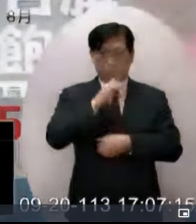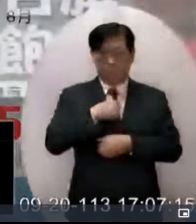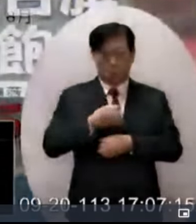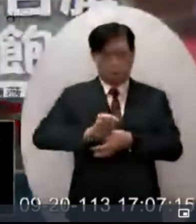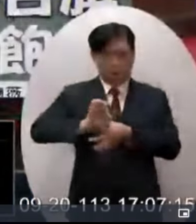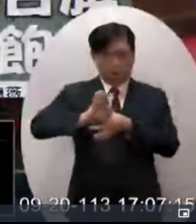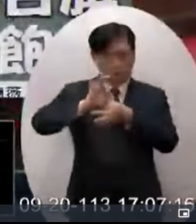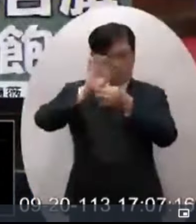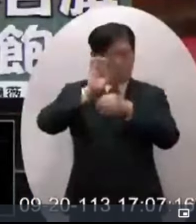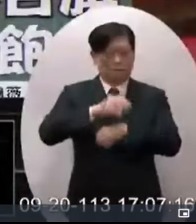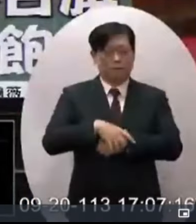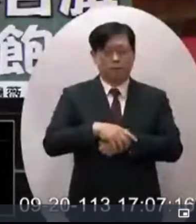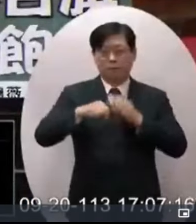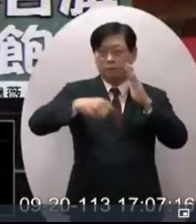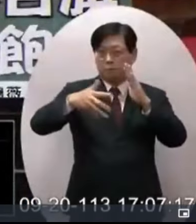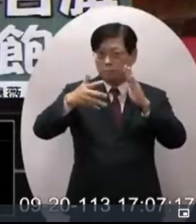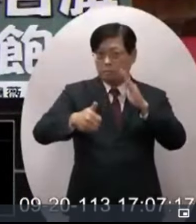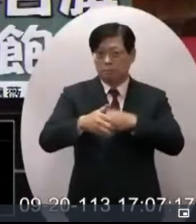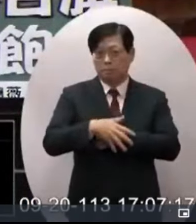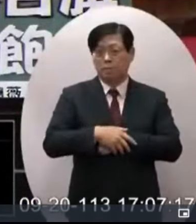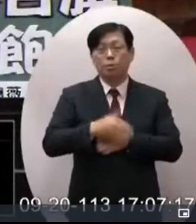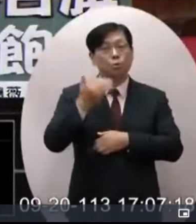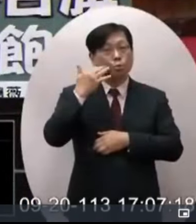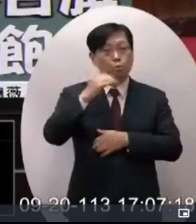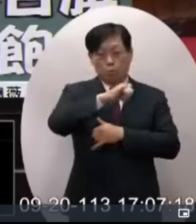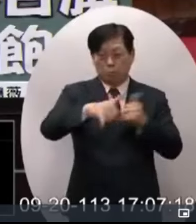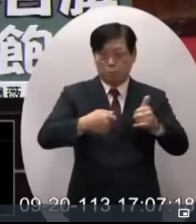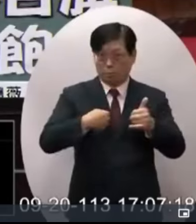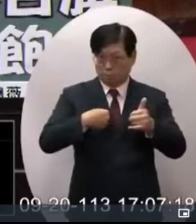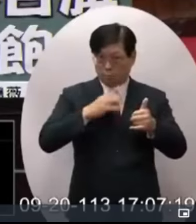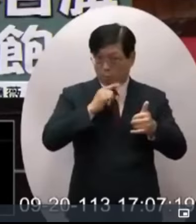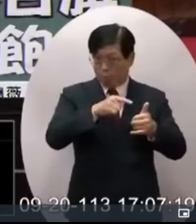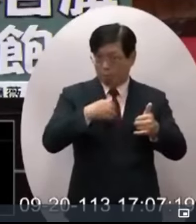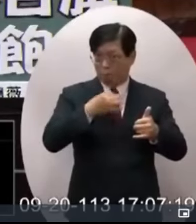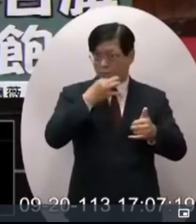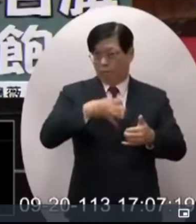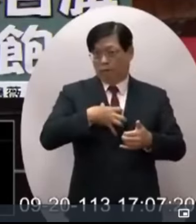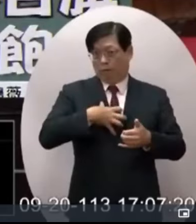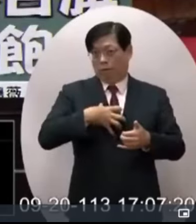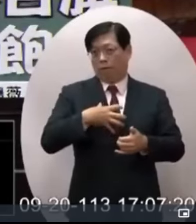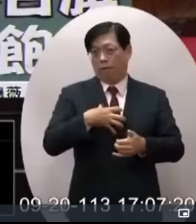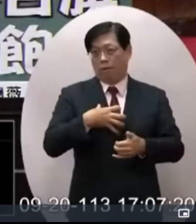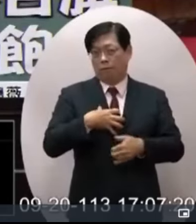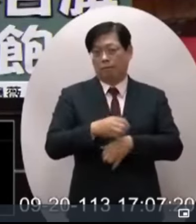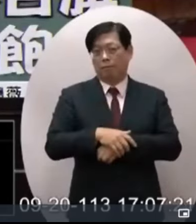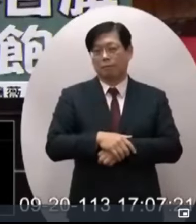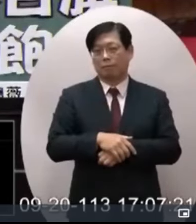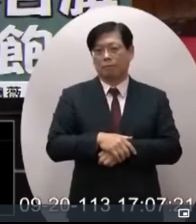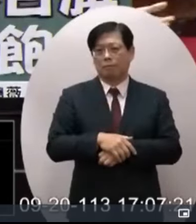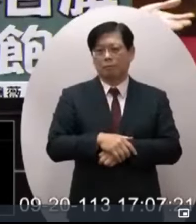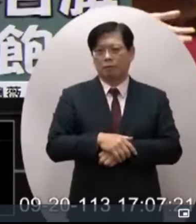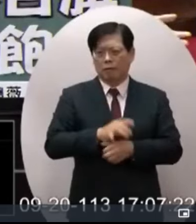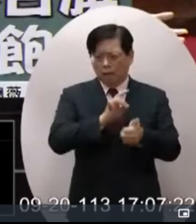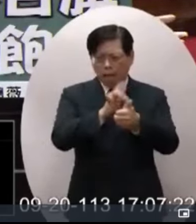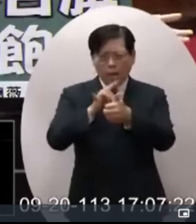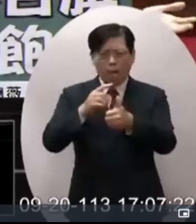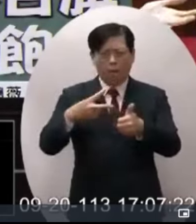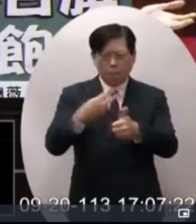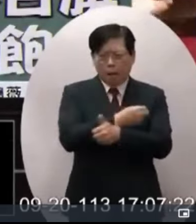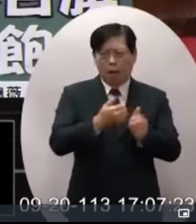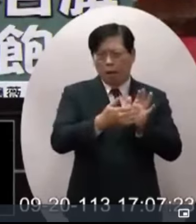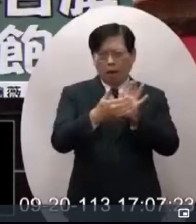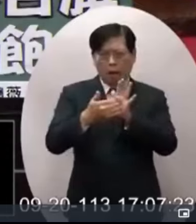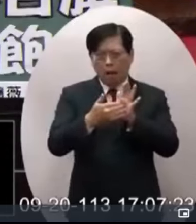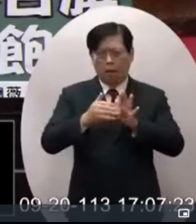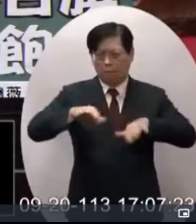度，院长，我是你的话，我会心惊胆跳。哎，怎么打仗打成